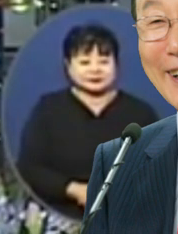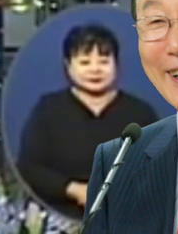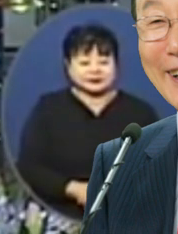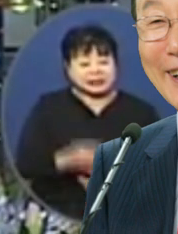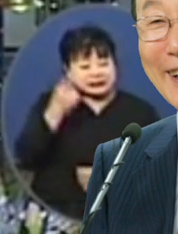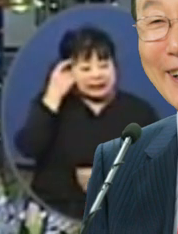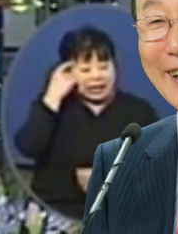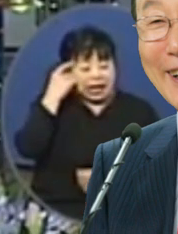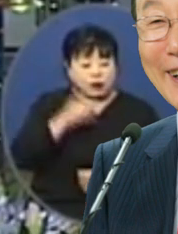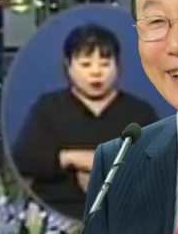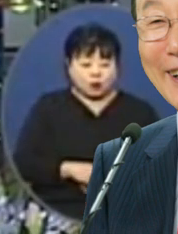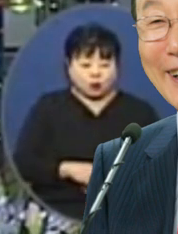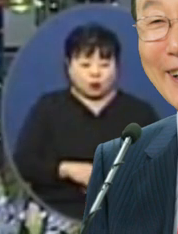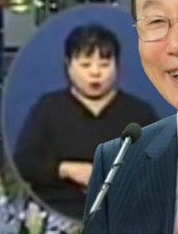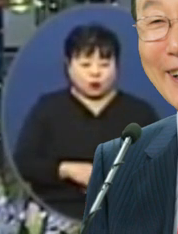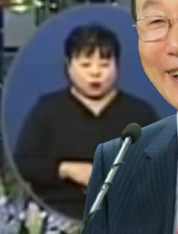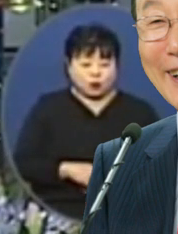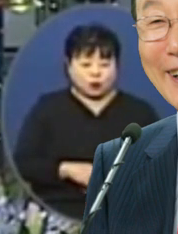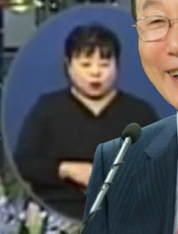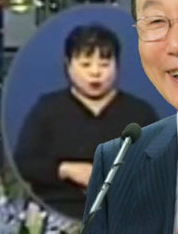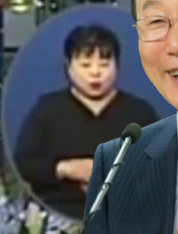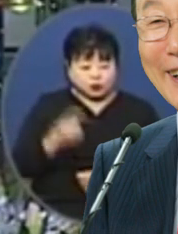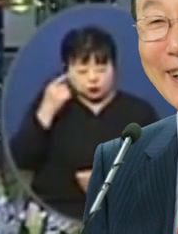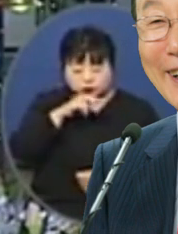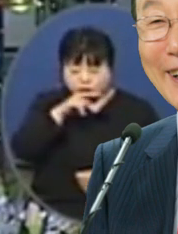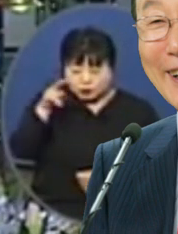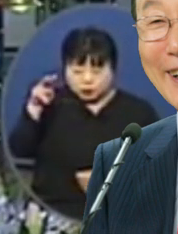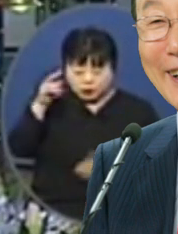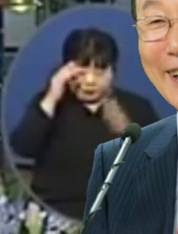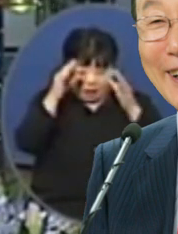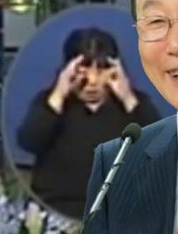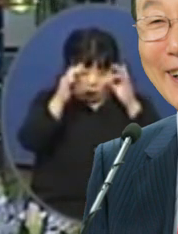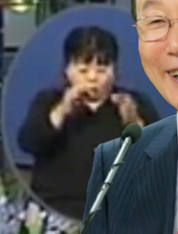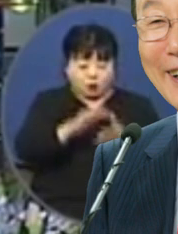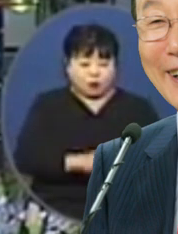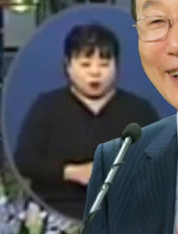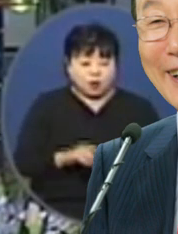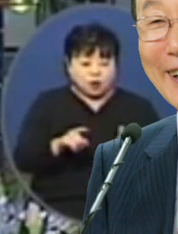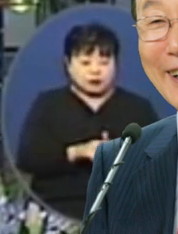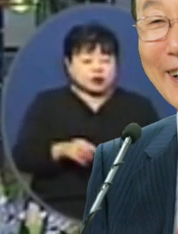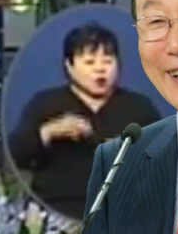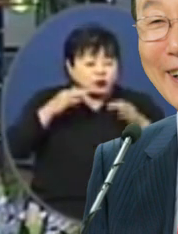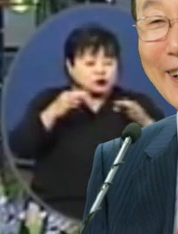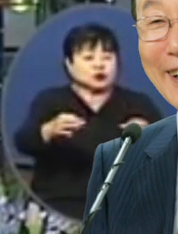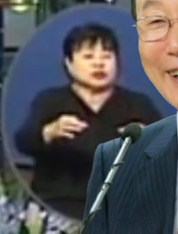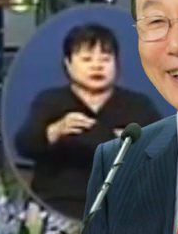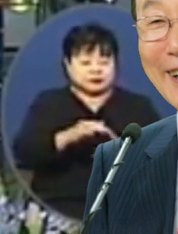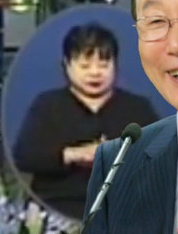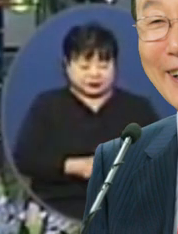그렇게 생각하고 눈을 들어 바라보고 믿고 소리치고 지지하면